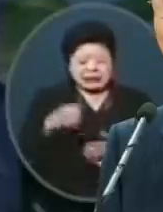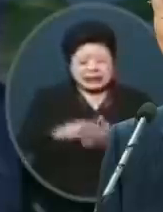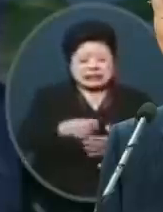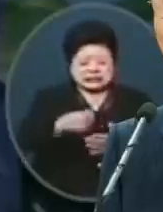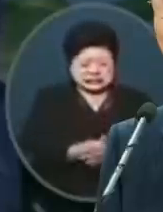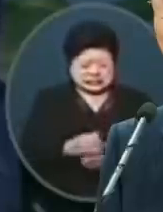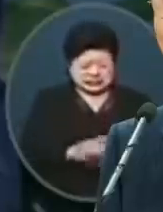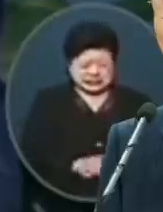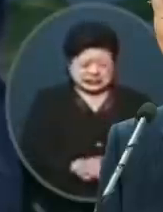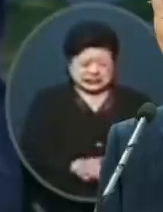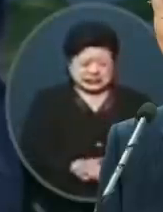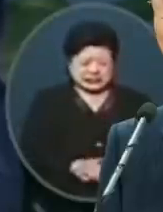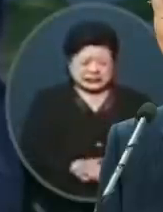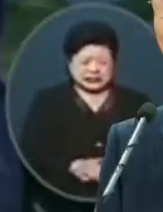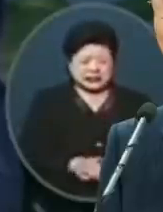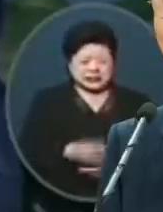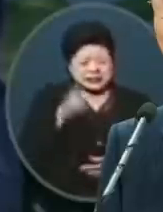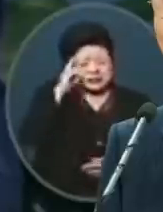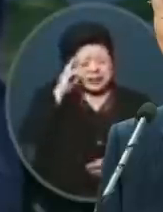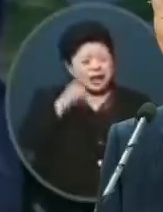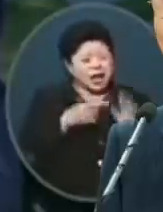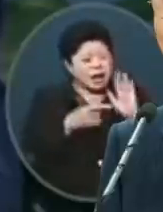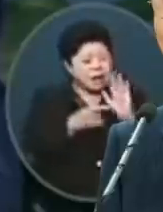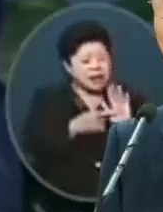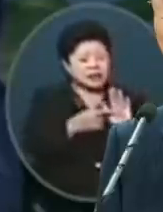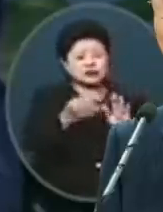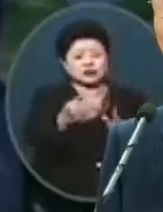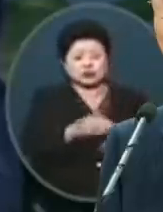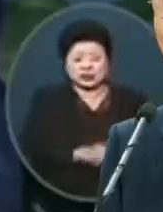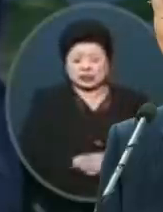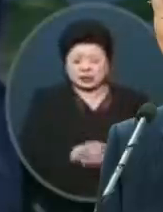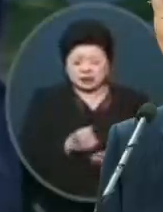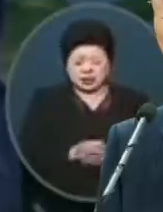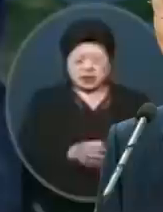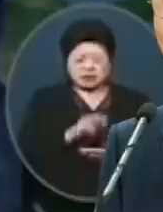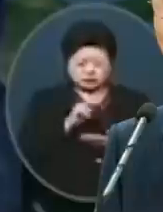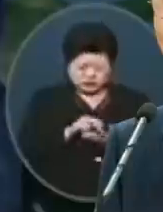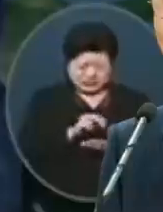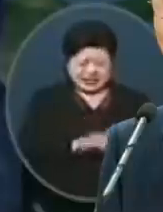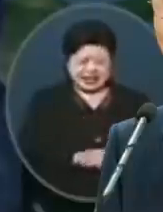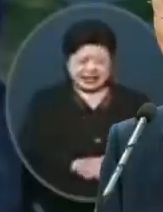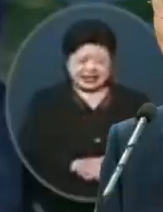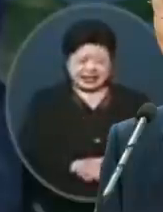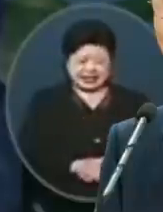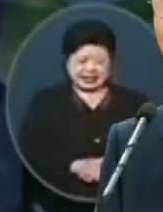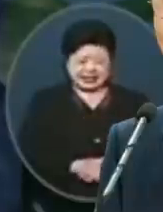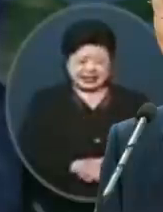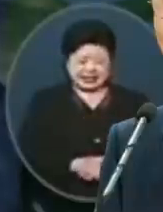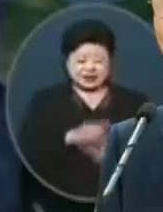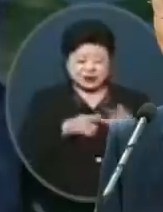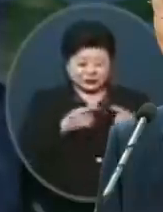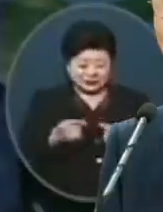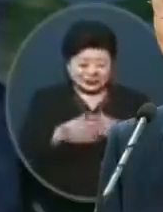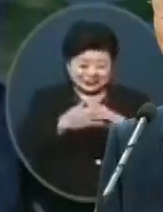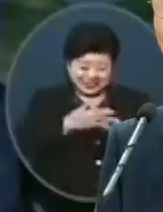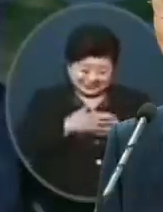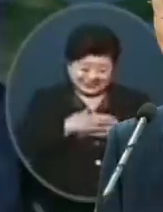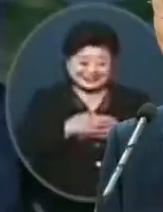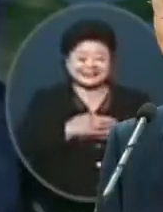탄식하고 부정적인 생각을 하도록 하고 있는 것입니다. 한번 따라 말씀해주세요.